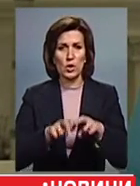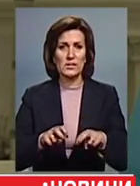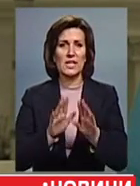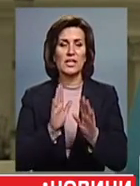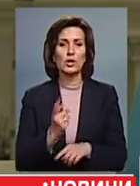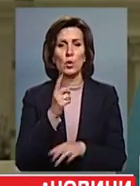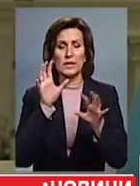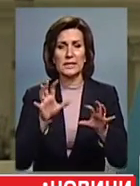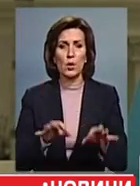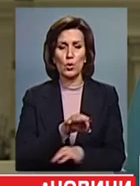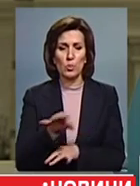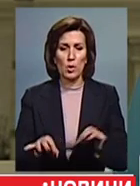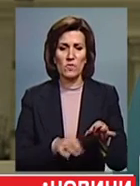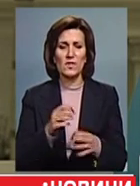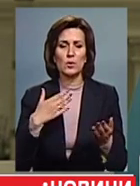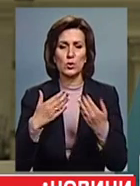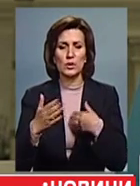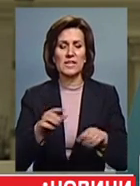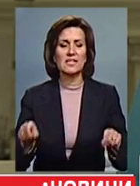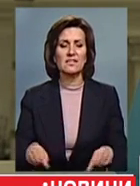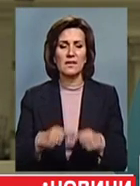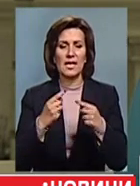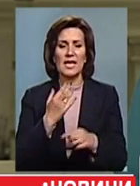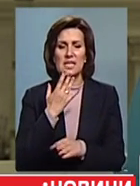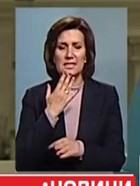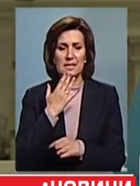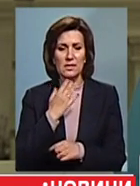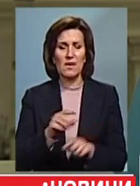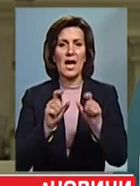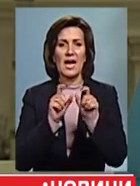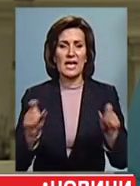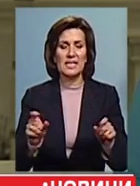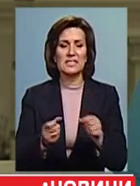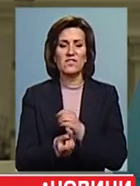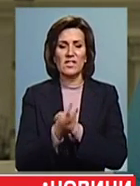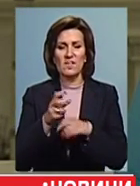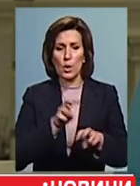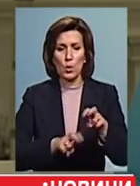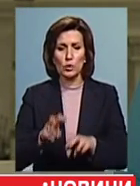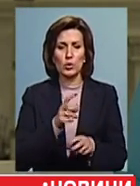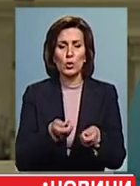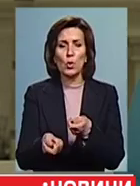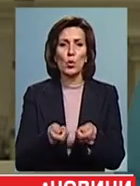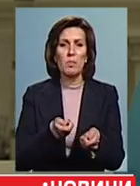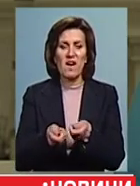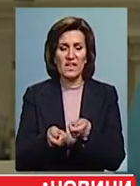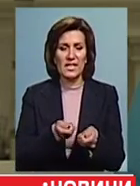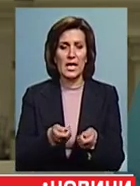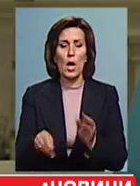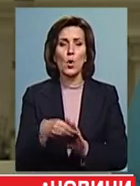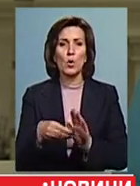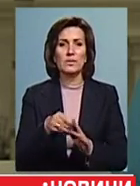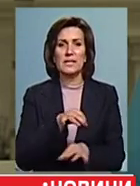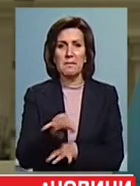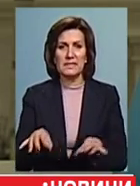розглядають лише один законопроект. Він стосується створення національного агентства з виявлення, розшуку та управління